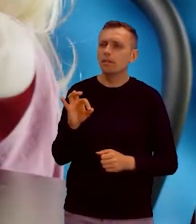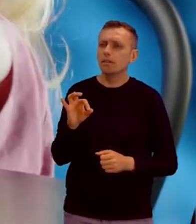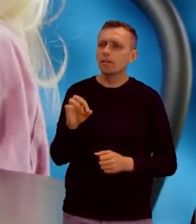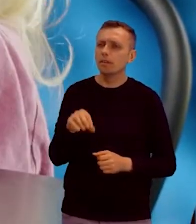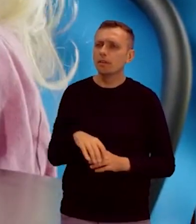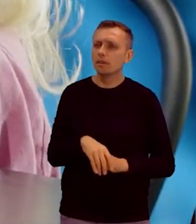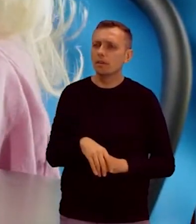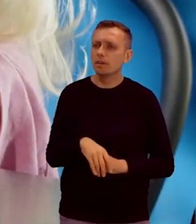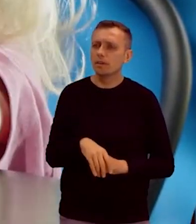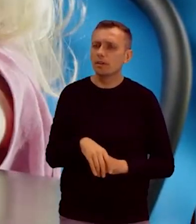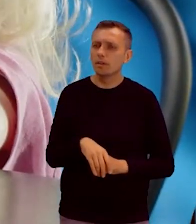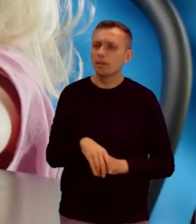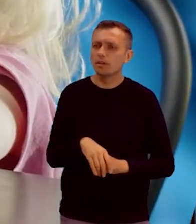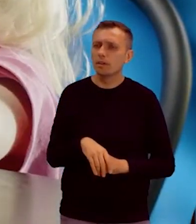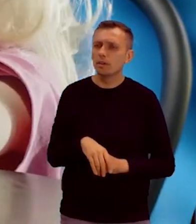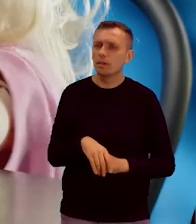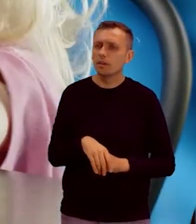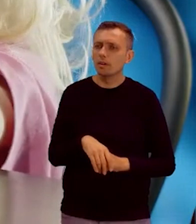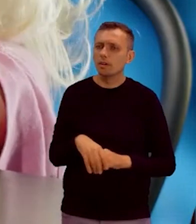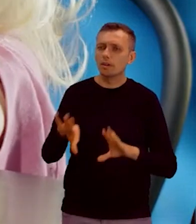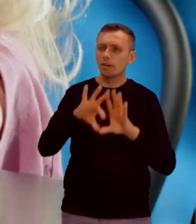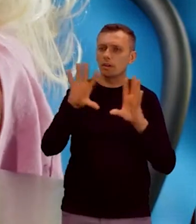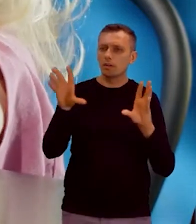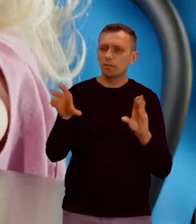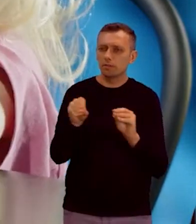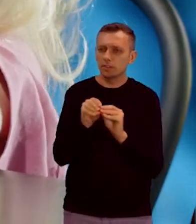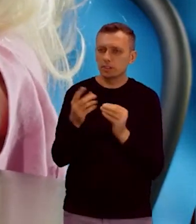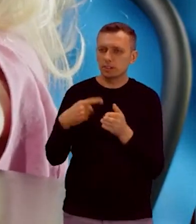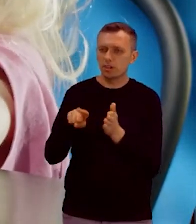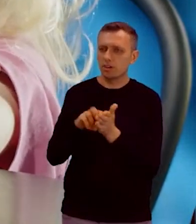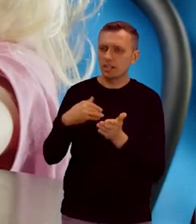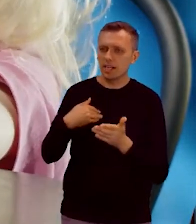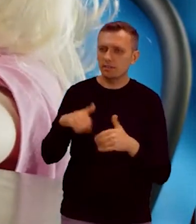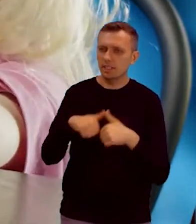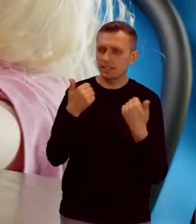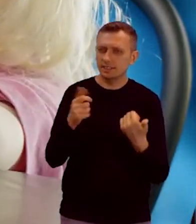mnie, że ja jestem bardzo, bardzo, bardzo